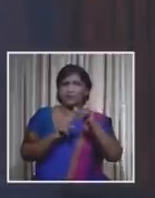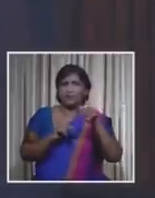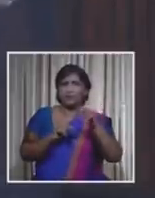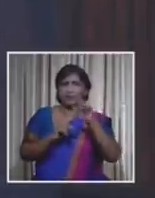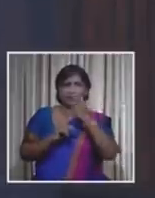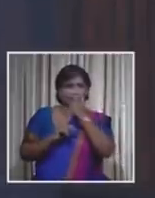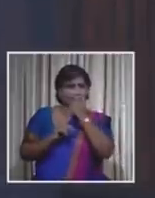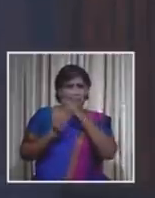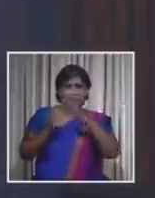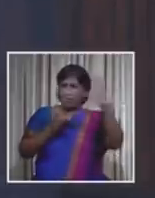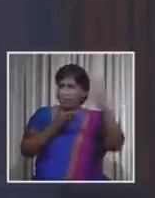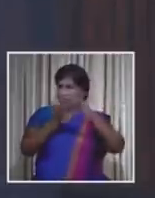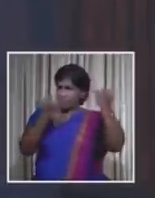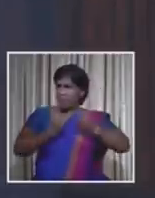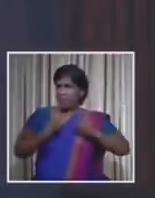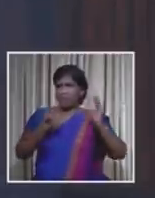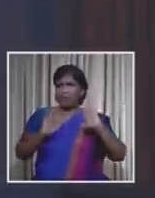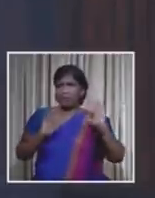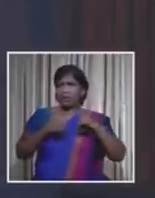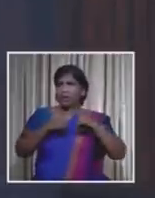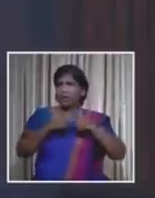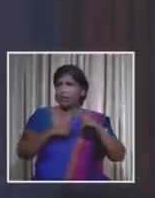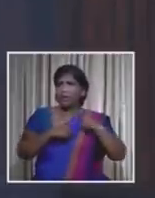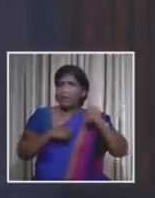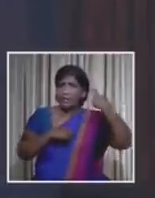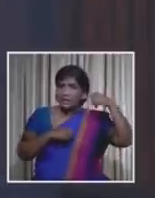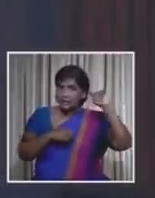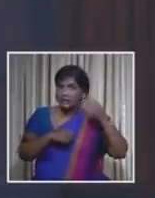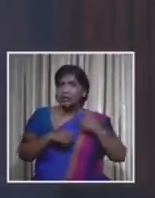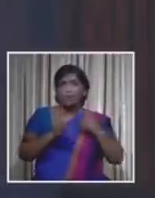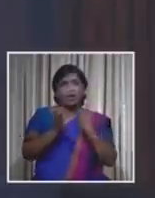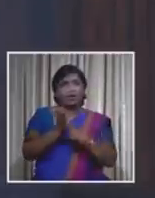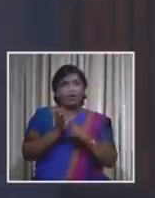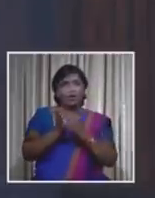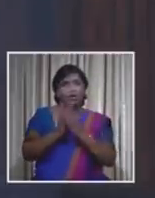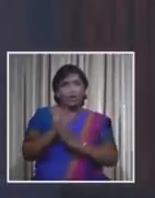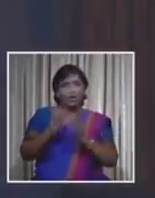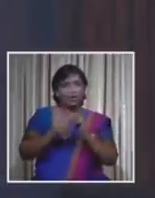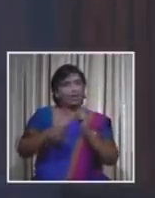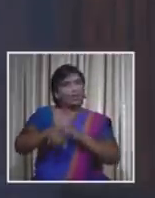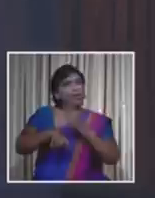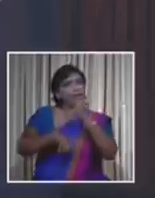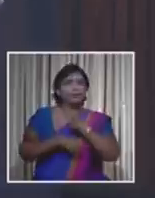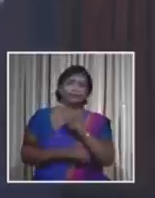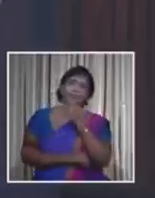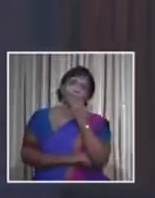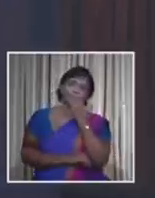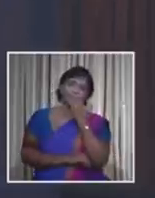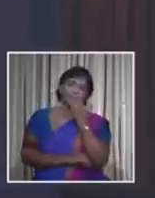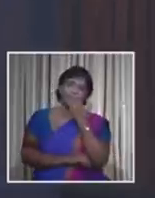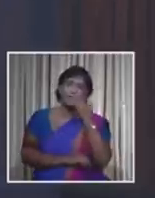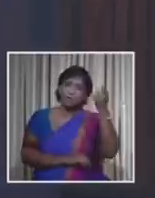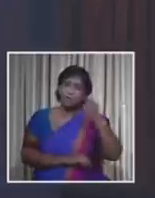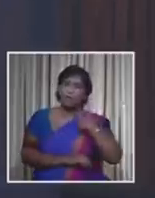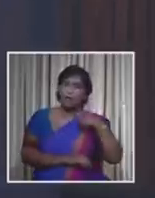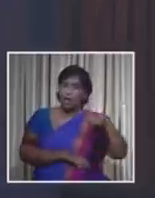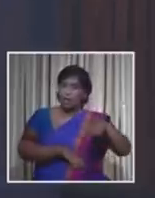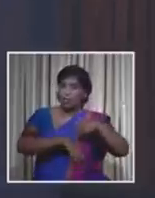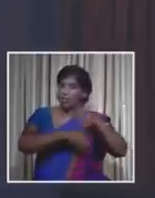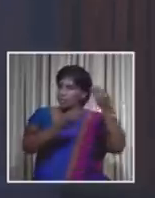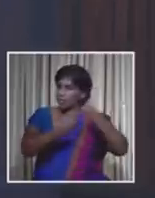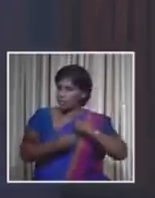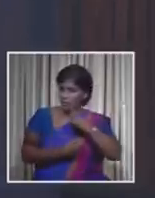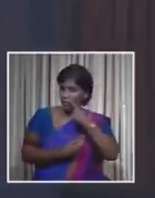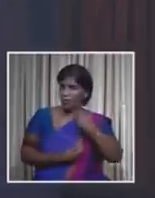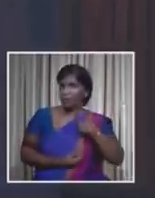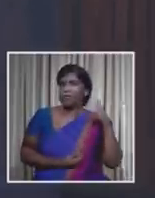එහෙමමට අසාධාරණයක් කරන්න එපා හේතුව ඉයේ මම රෝහිණී මන්ත්‍රීතුමියට අවස්ථාව දීලා පාඩු හිටියා මට ඔබතුමා ගුවත් අවස්ථාව දෙනවා කියලා